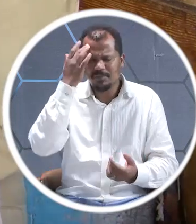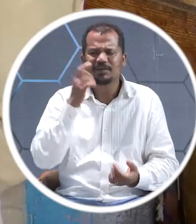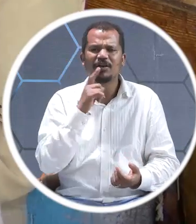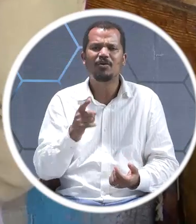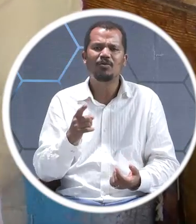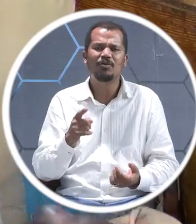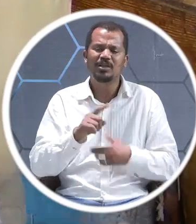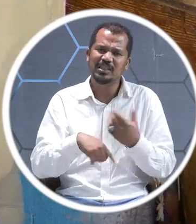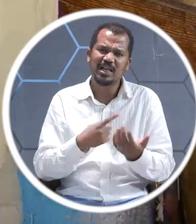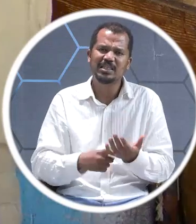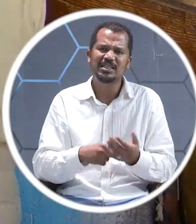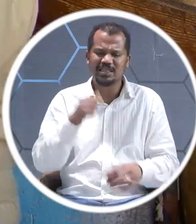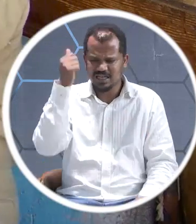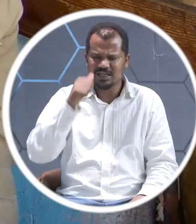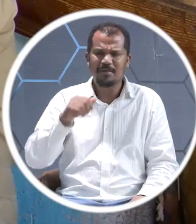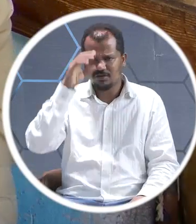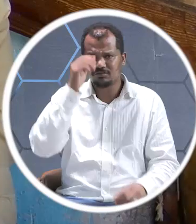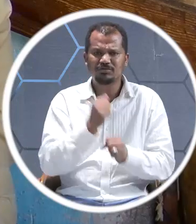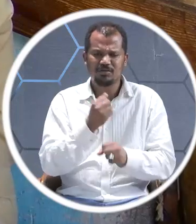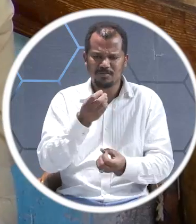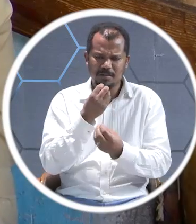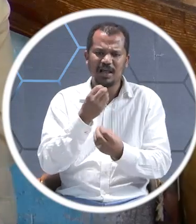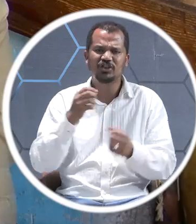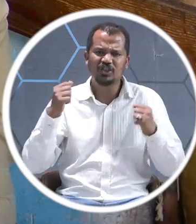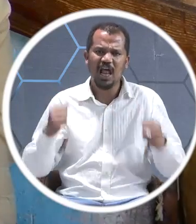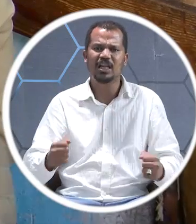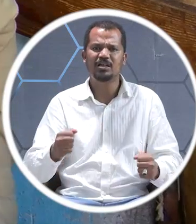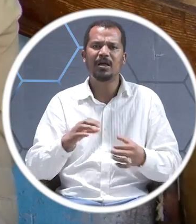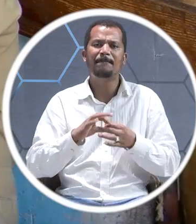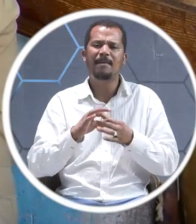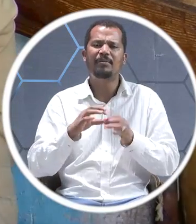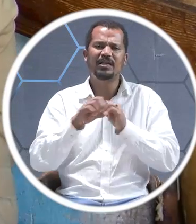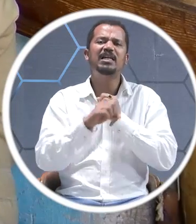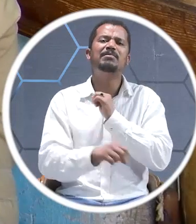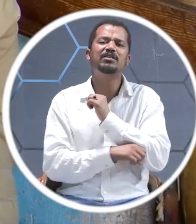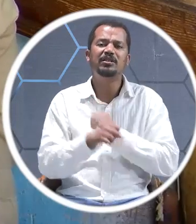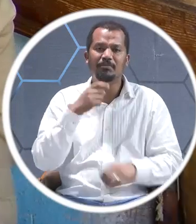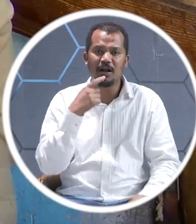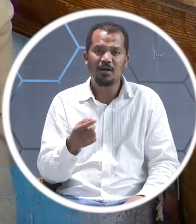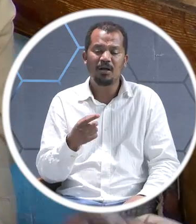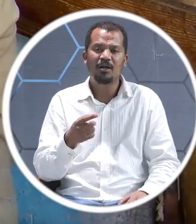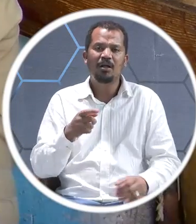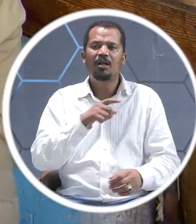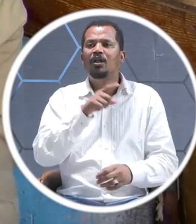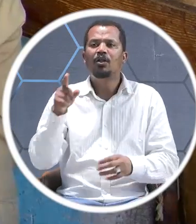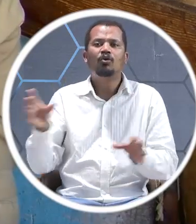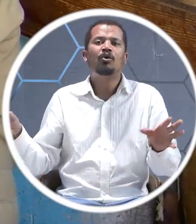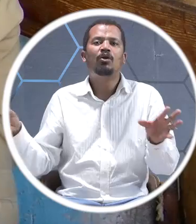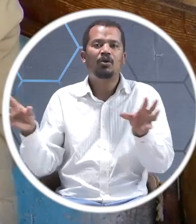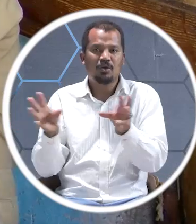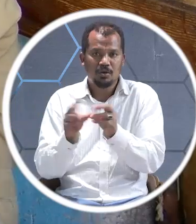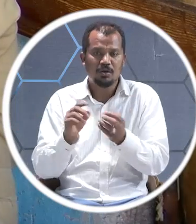የምንለምነው ስለዚህ እንደማንኛውም ሰው ሰርተ መብላት እንችላለን ማህበርን መስረት ብለው እነሱ